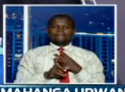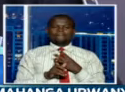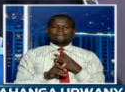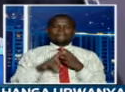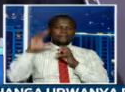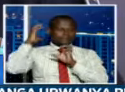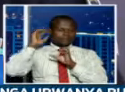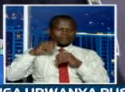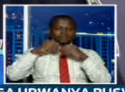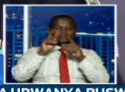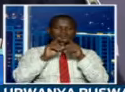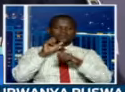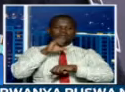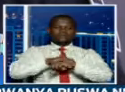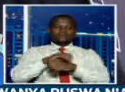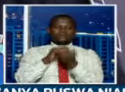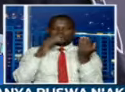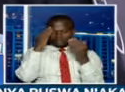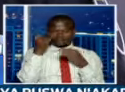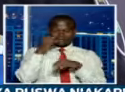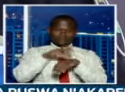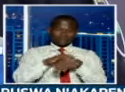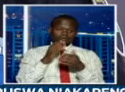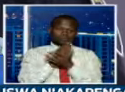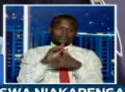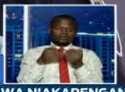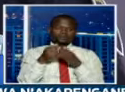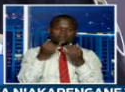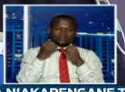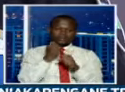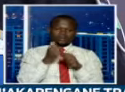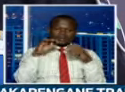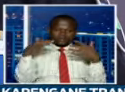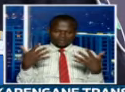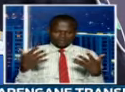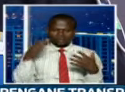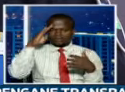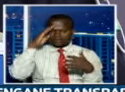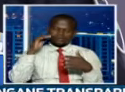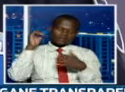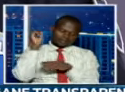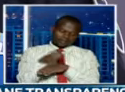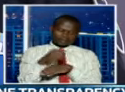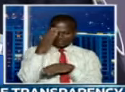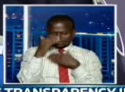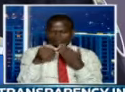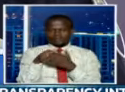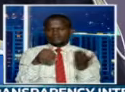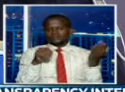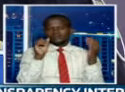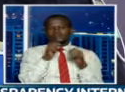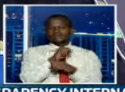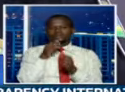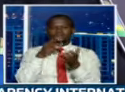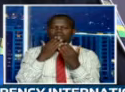ni amakuru duhabwa n'abatuba twafashe, kuko iyo tubafashe mu by'ukuri batubwira uko babigenzaga mu by'ukuri polisi ikarushaho kugira ngo irushe